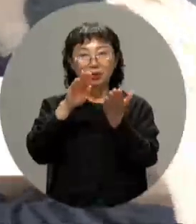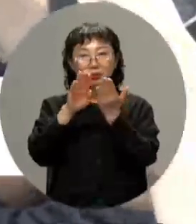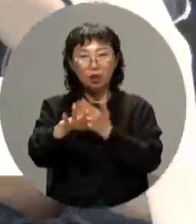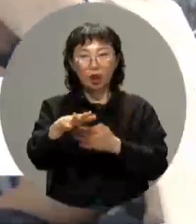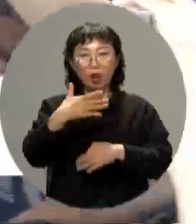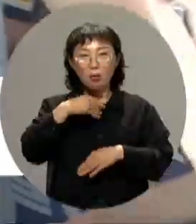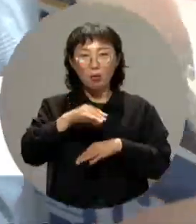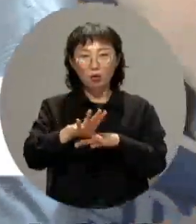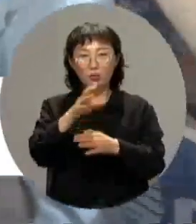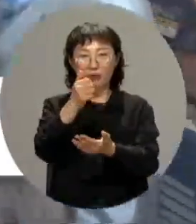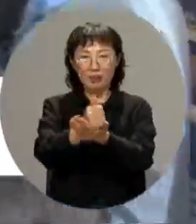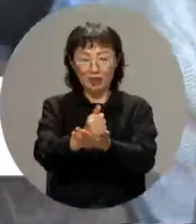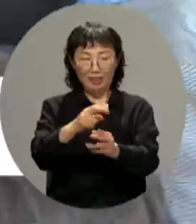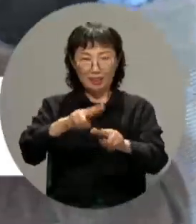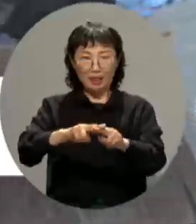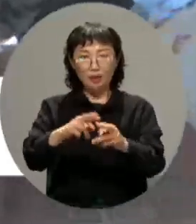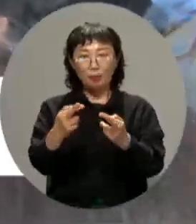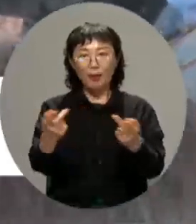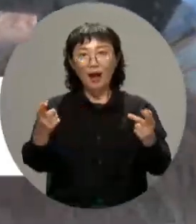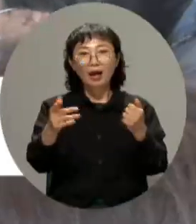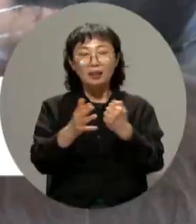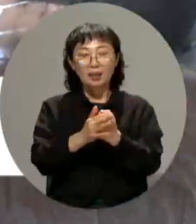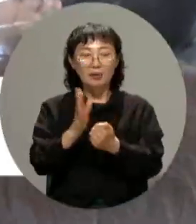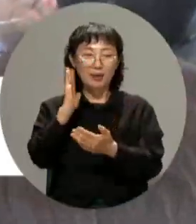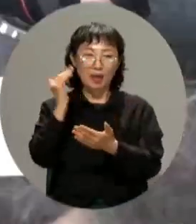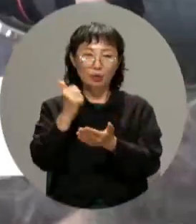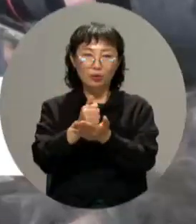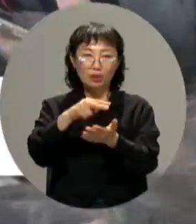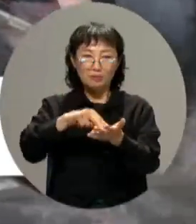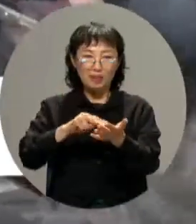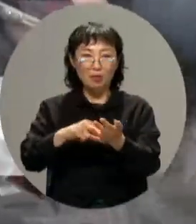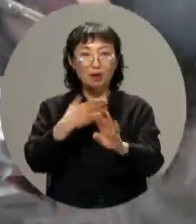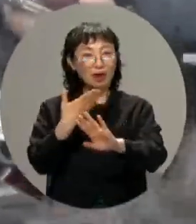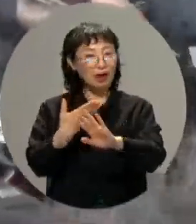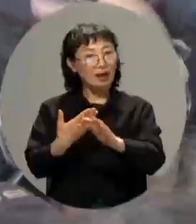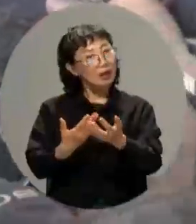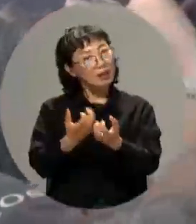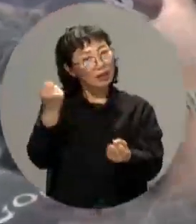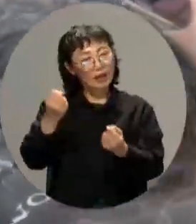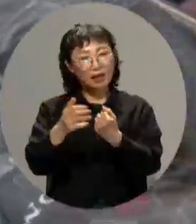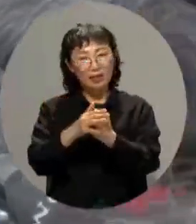자리도 비어 있어 대통령의 주문과 달리 연금 개혁에 대한 우려가 제기되고 있습니다.